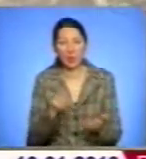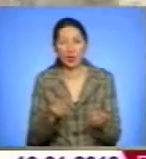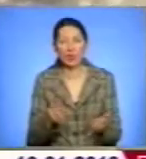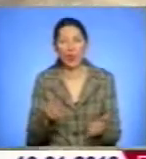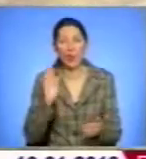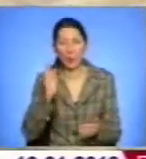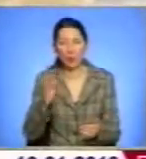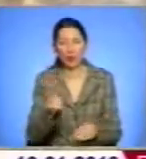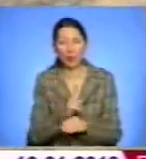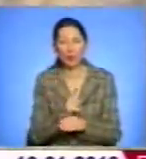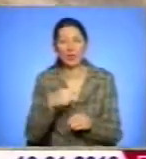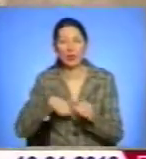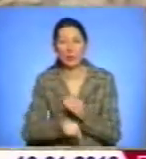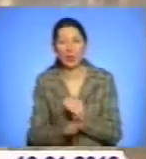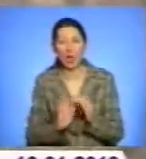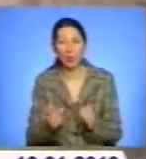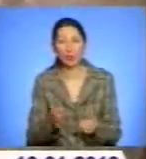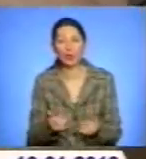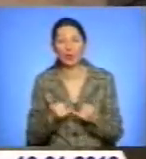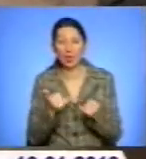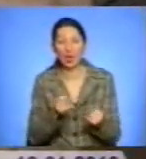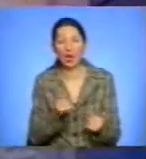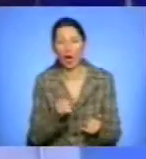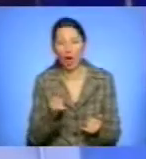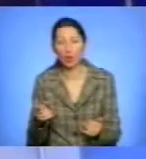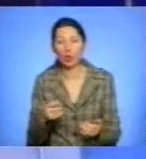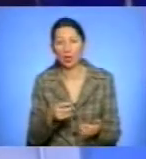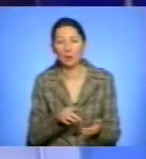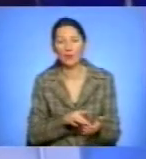підземелля стануть доступними для широкого кола відвідувачів.